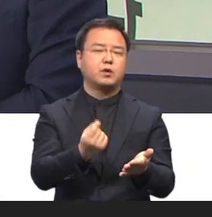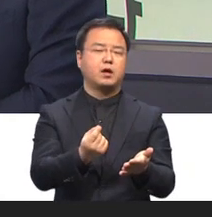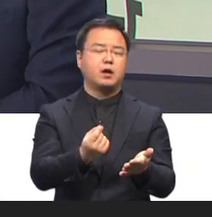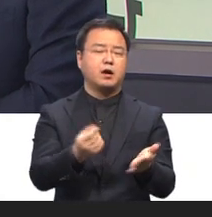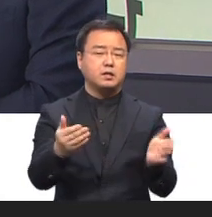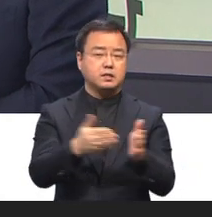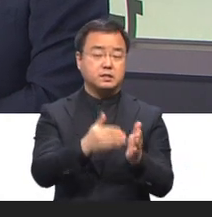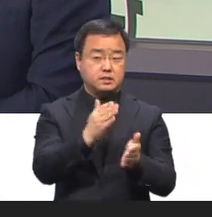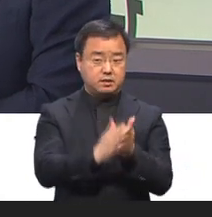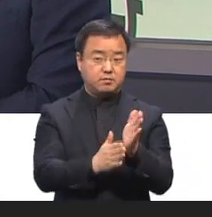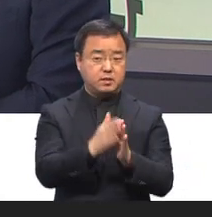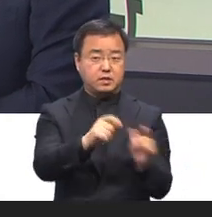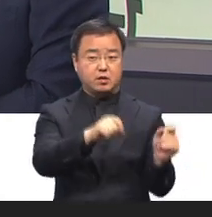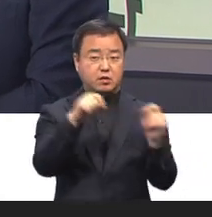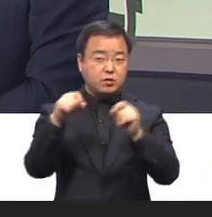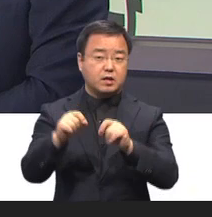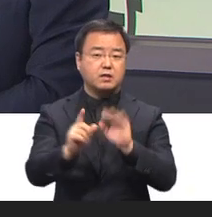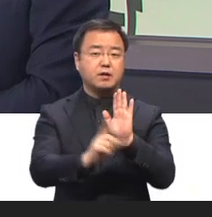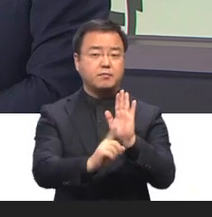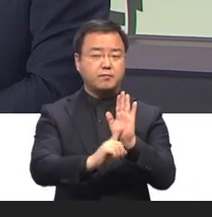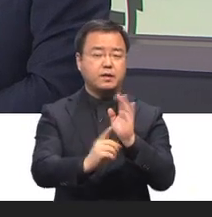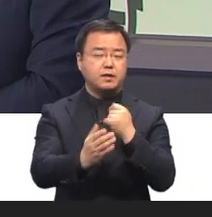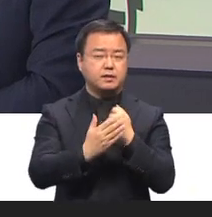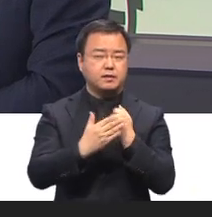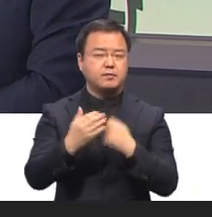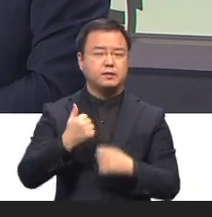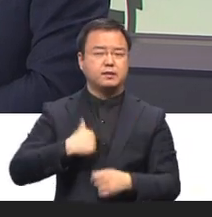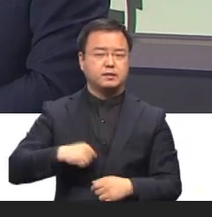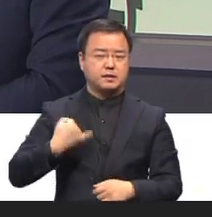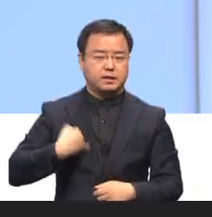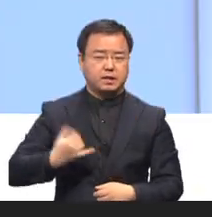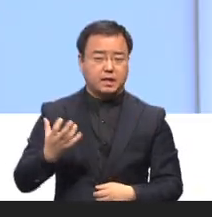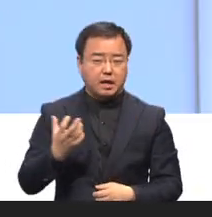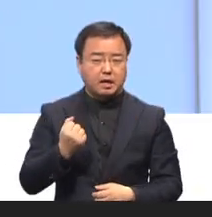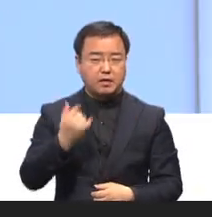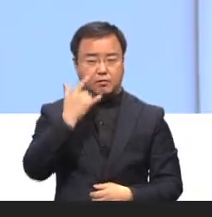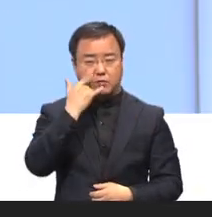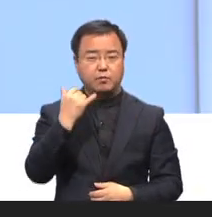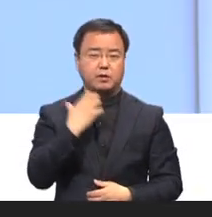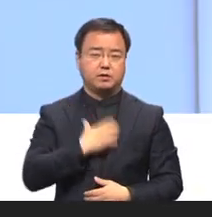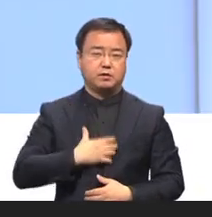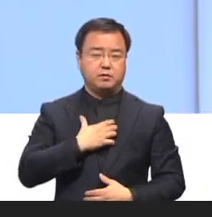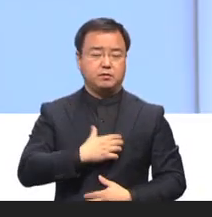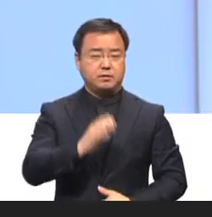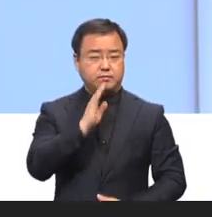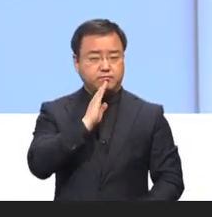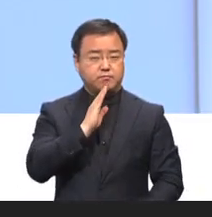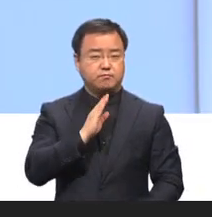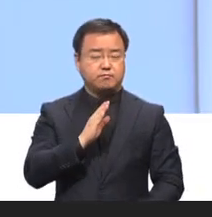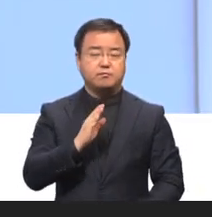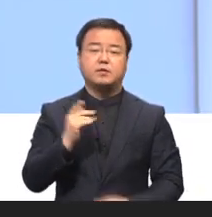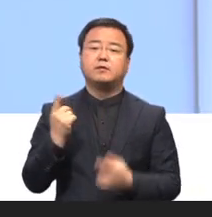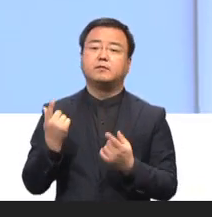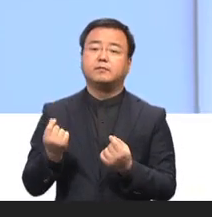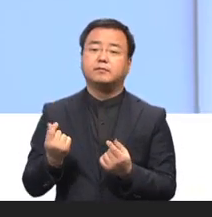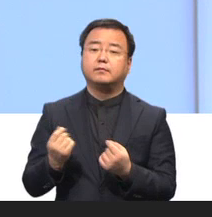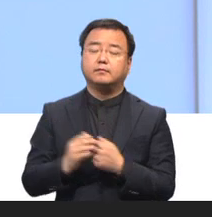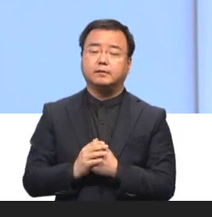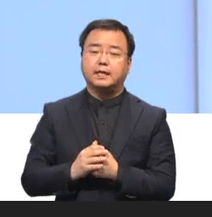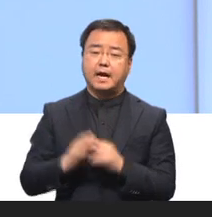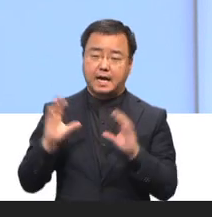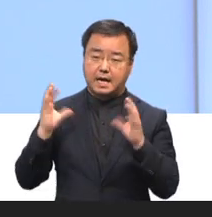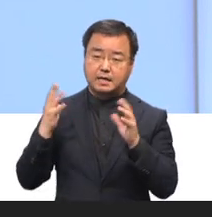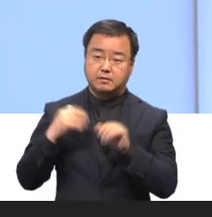인해서 유치원 자녀를 둔 학부모님들의 걱정이 이만저만이 아닐 것 같습니다. 그렇죠? 네, 참 걱정이 많을 것 같아요. 당장 아이들을